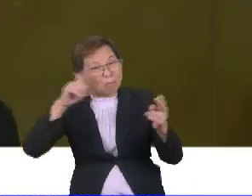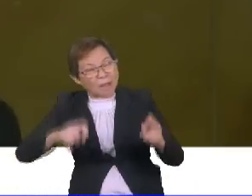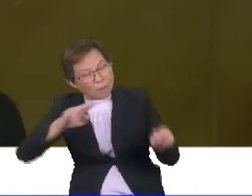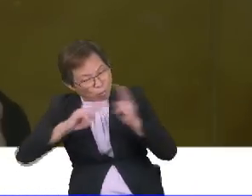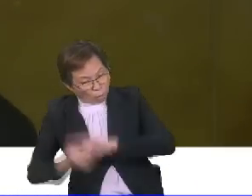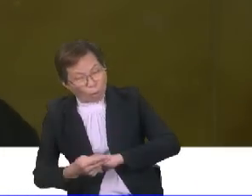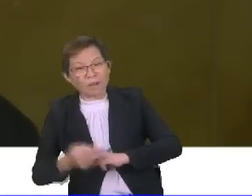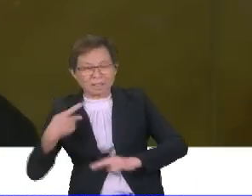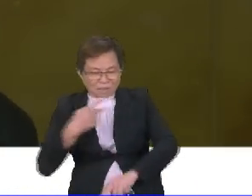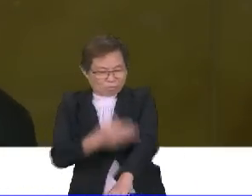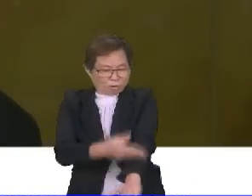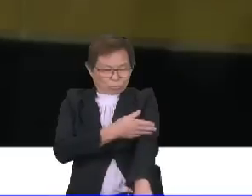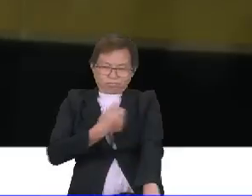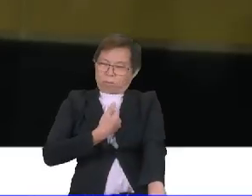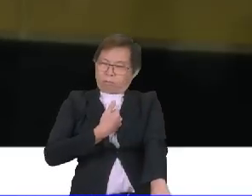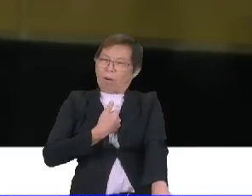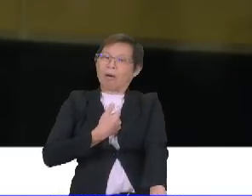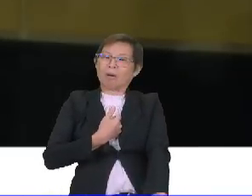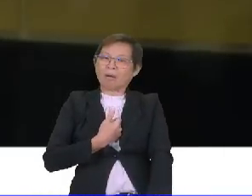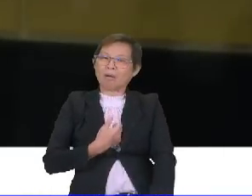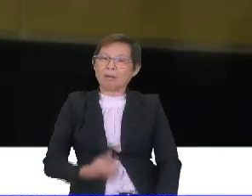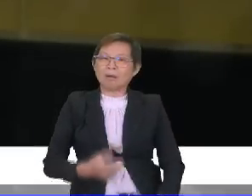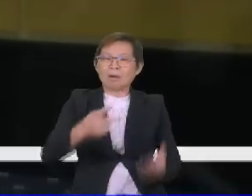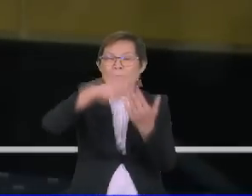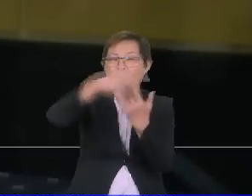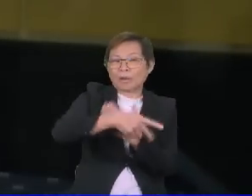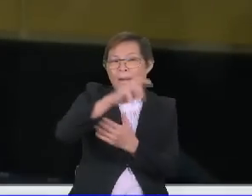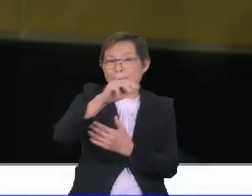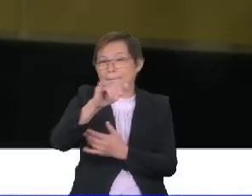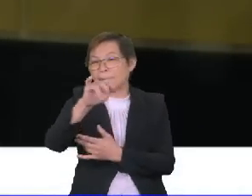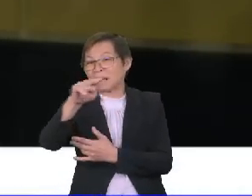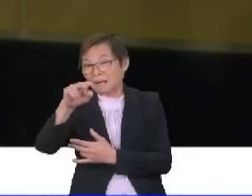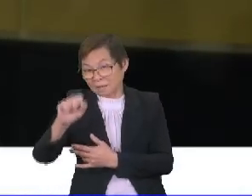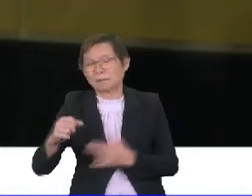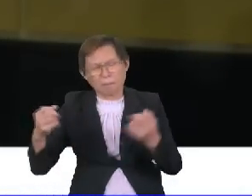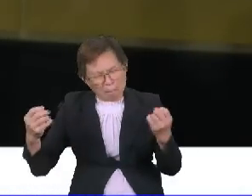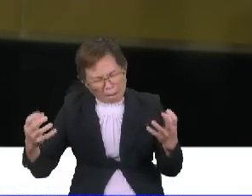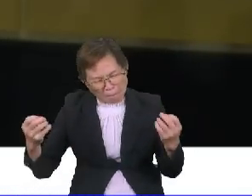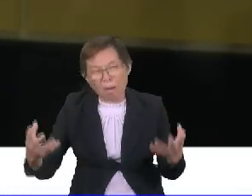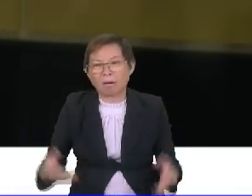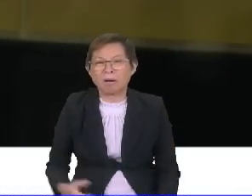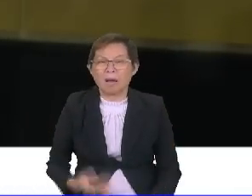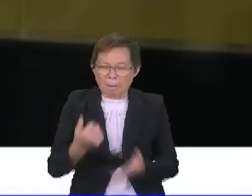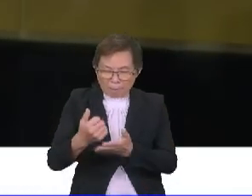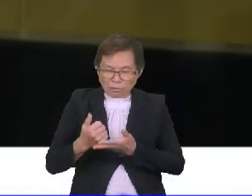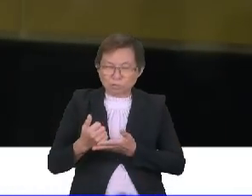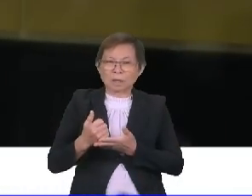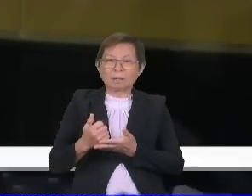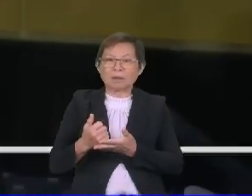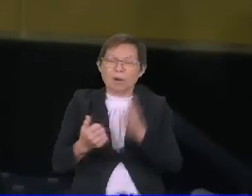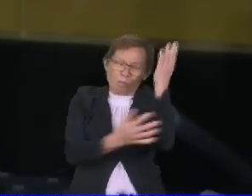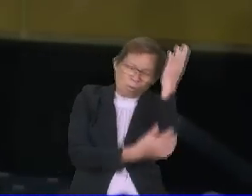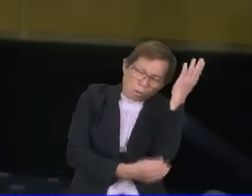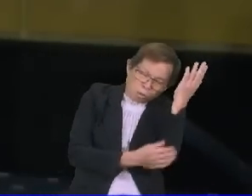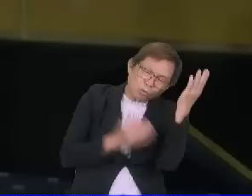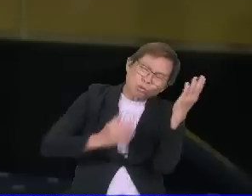kita majukan diri kita banyak telah membantu saya keluar daripada zaman